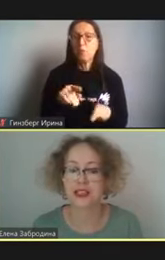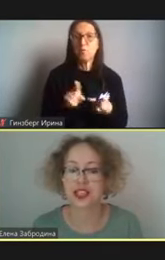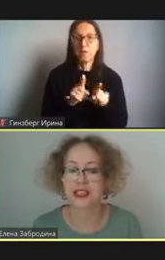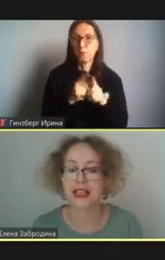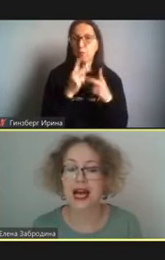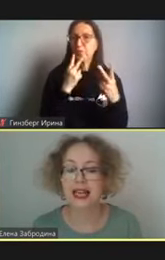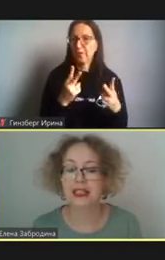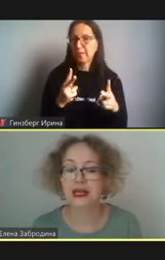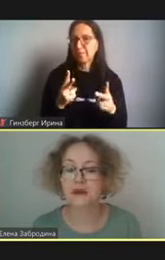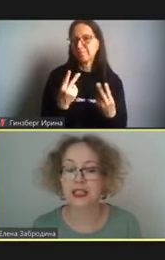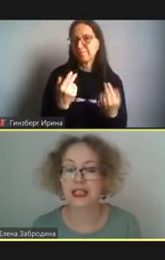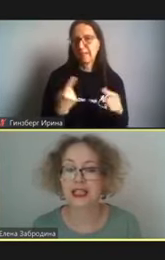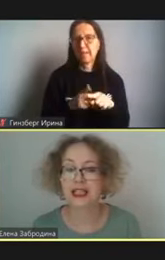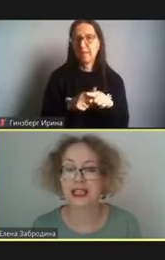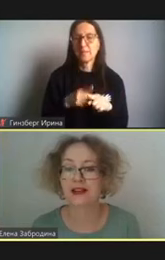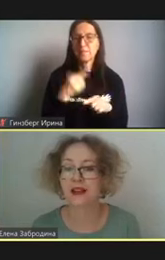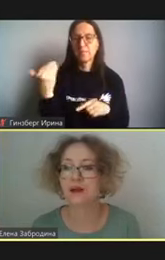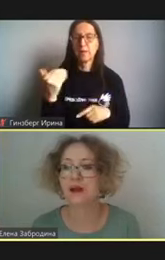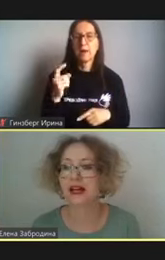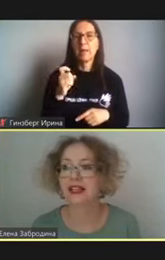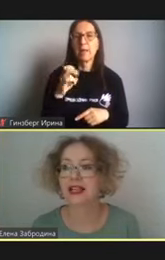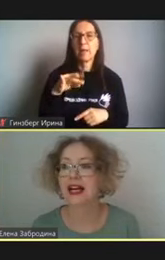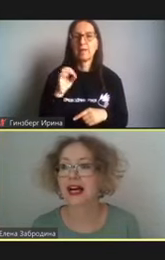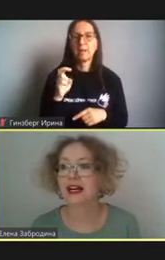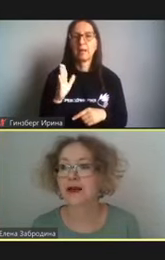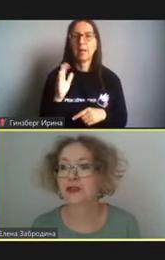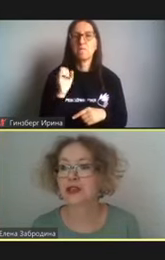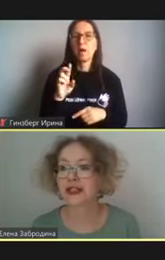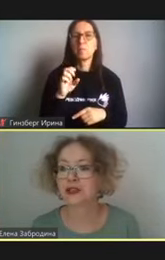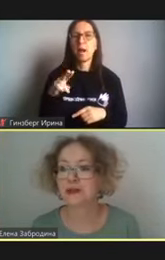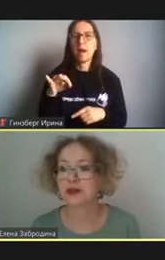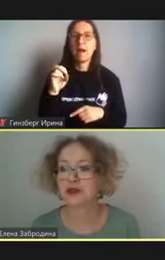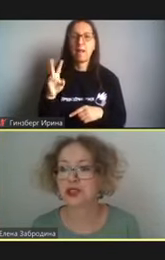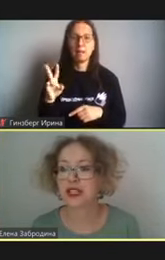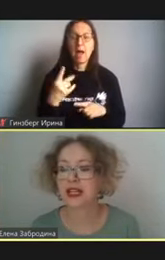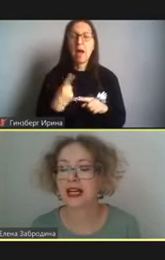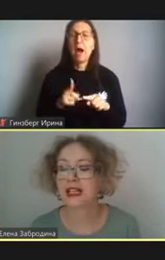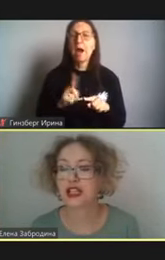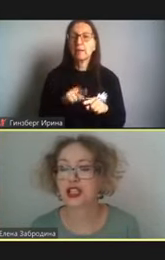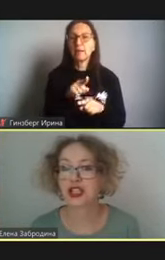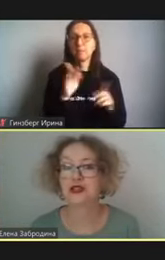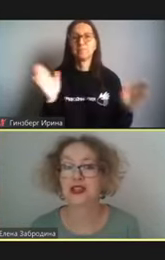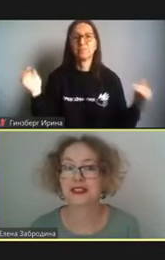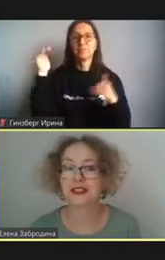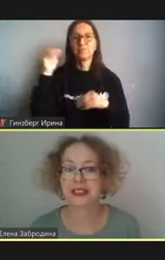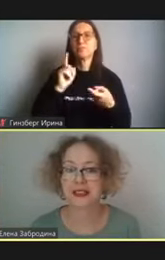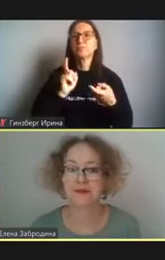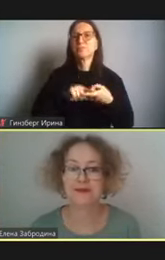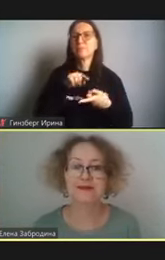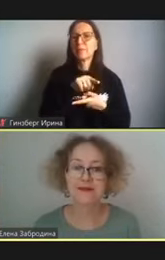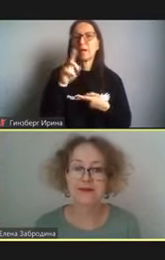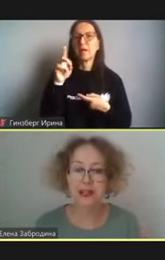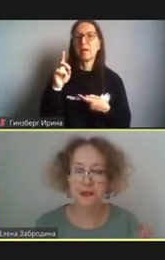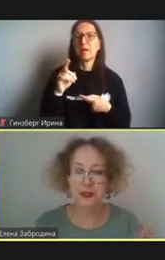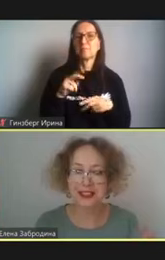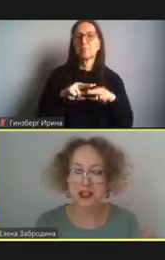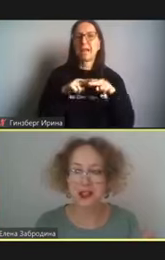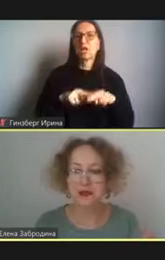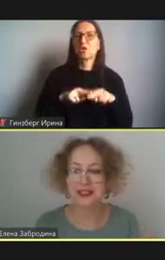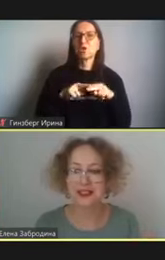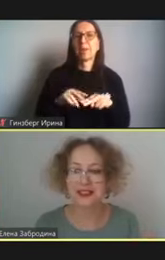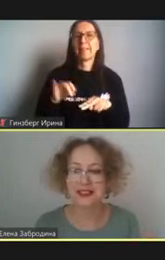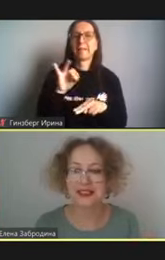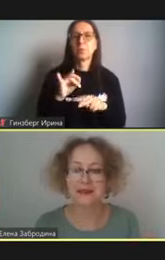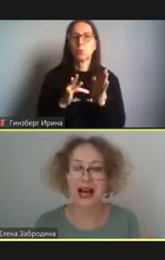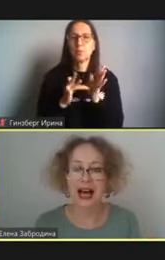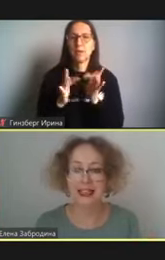видим сейчас. Это работа Хенрика ван Балена, работа, которая посвящена крещению Христа. Ну, посмотрите, что